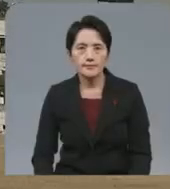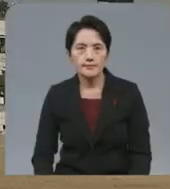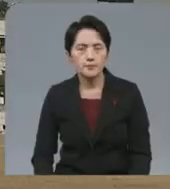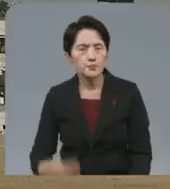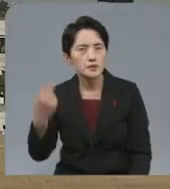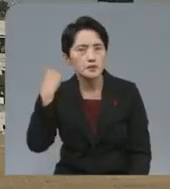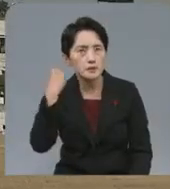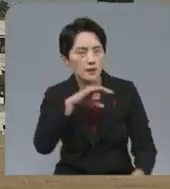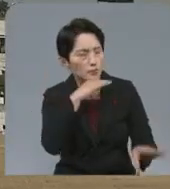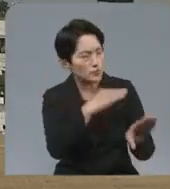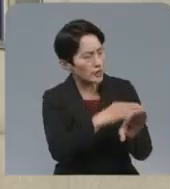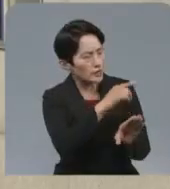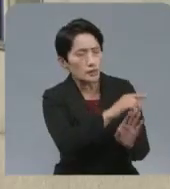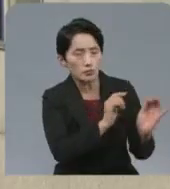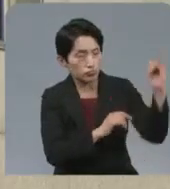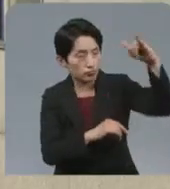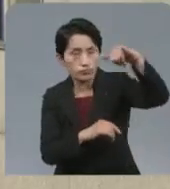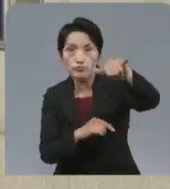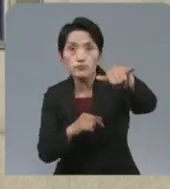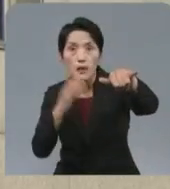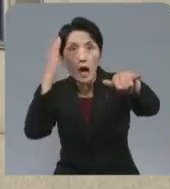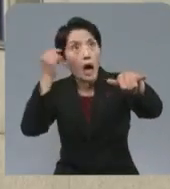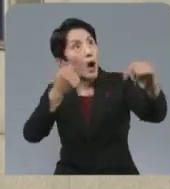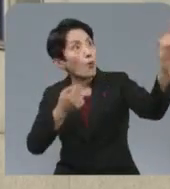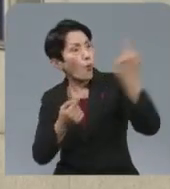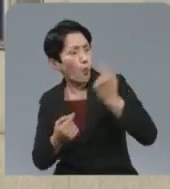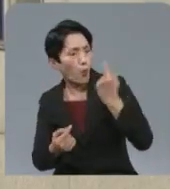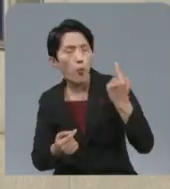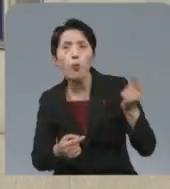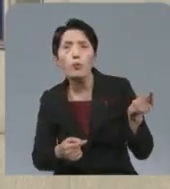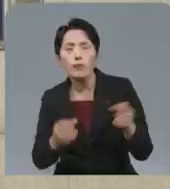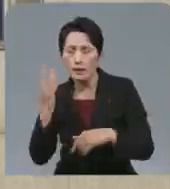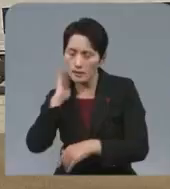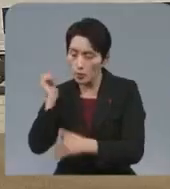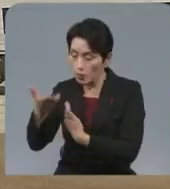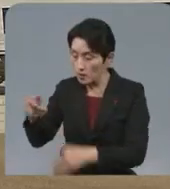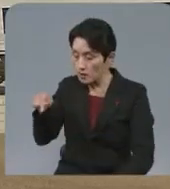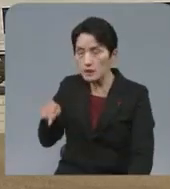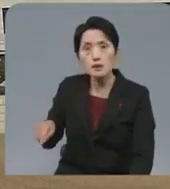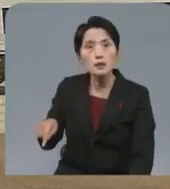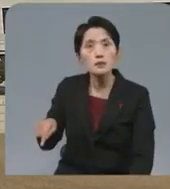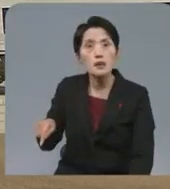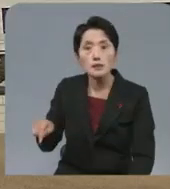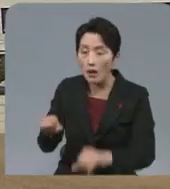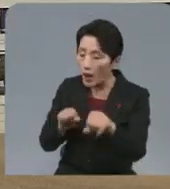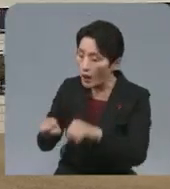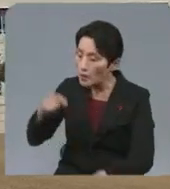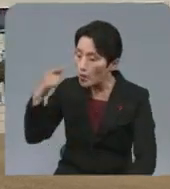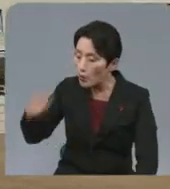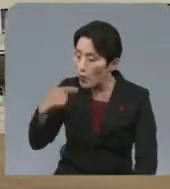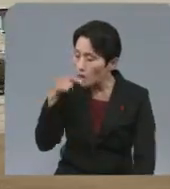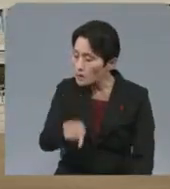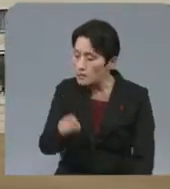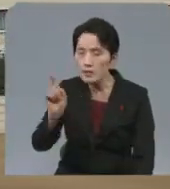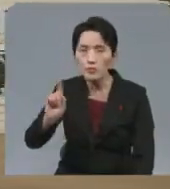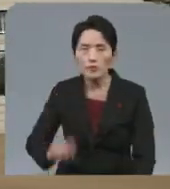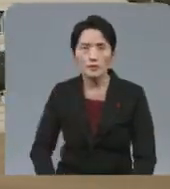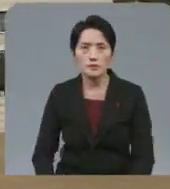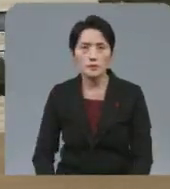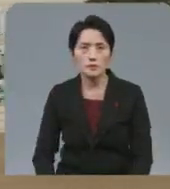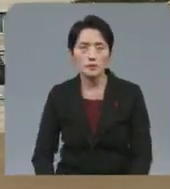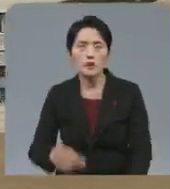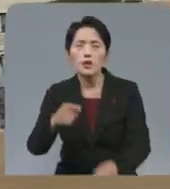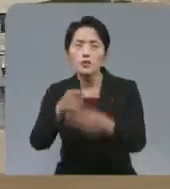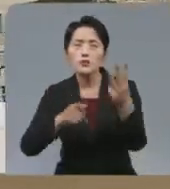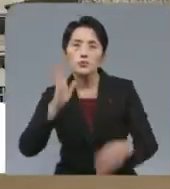韩国总统是表示，在北韩无人机侵犯韩国领空后，尹锡悦总统严厉批评军方的应对态势，并指